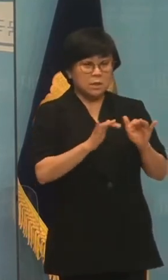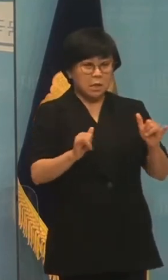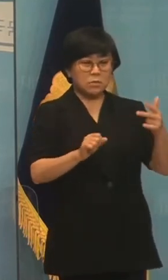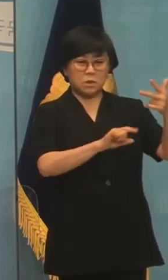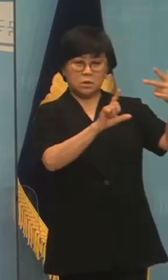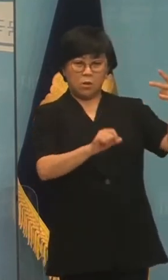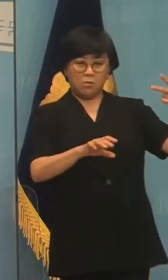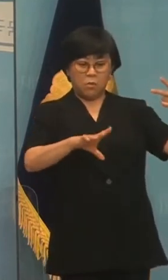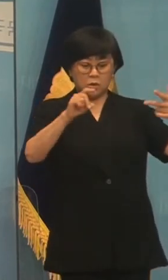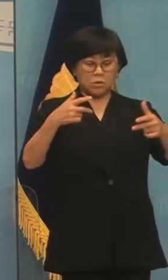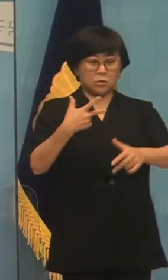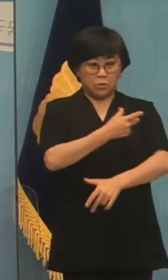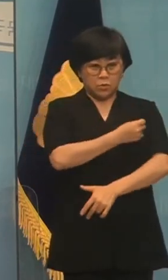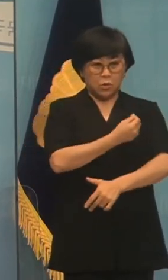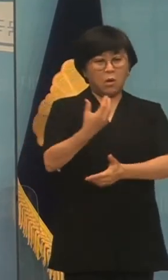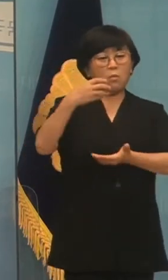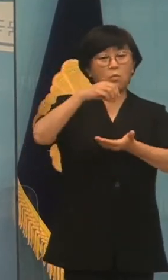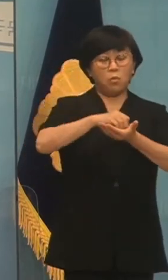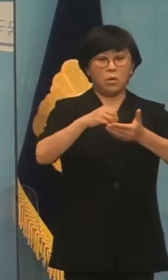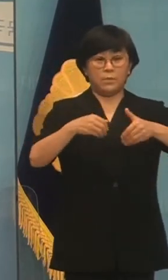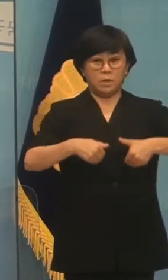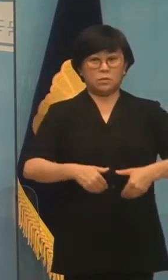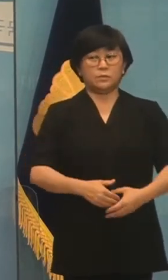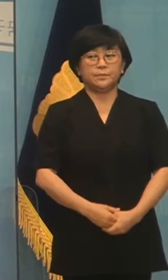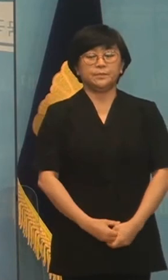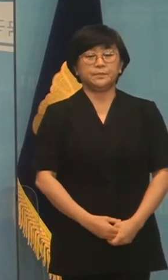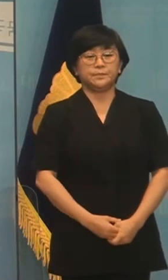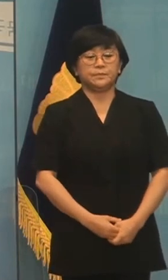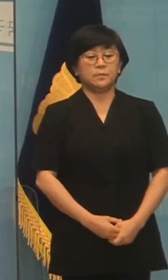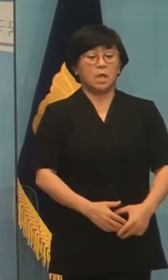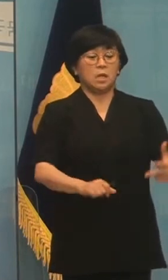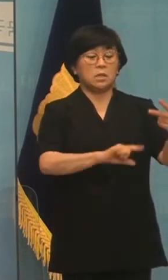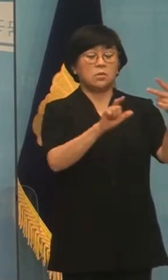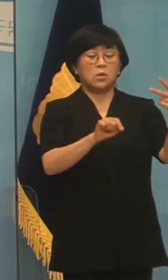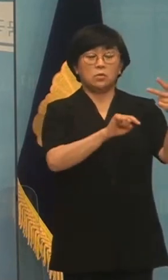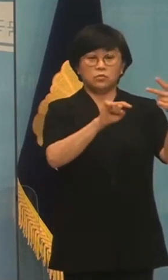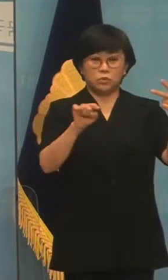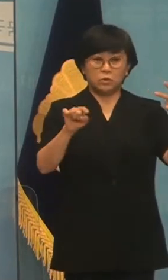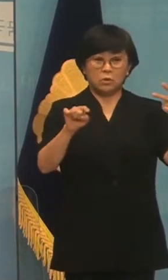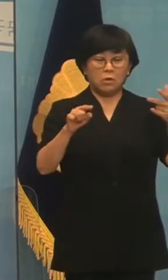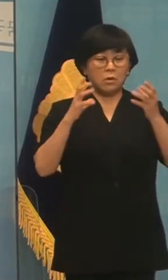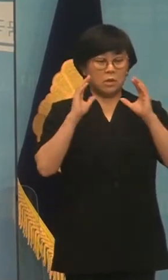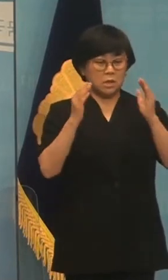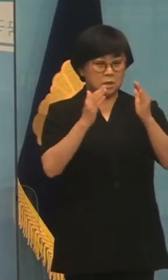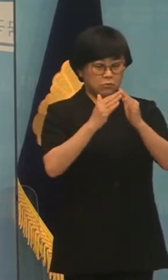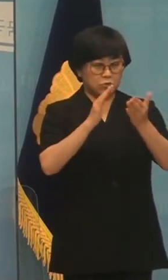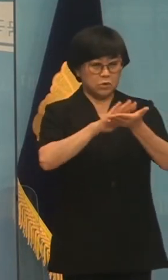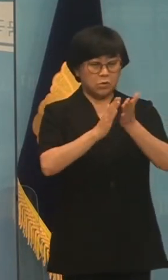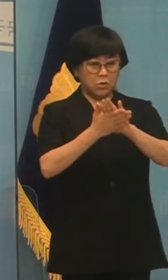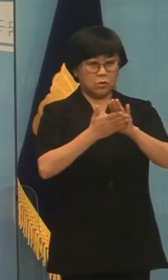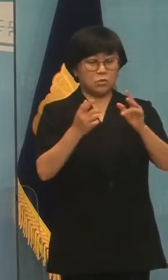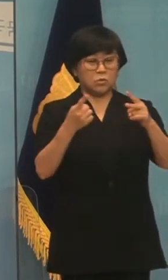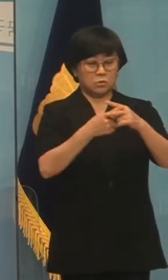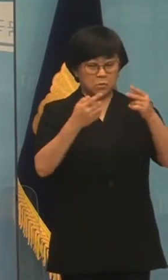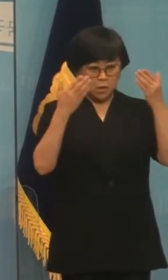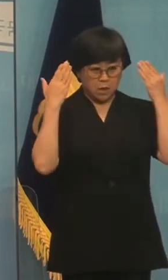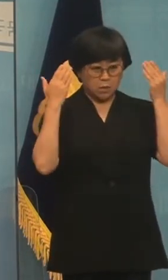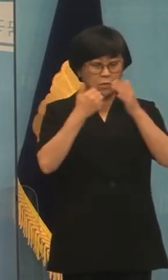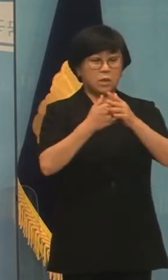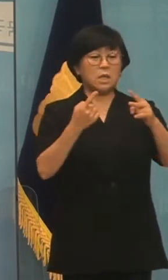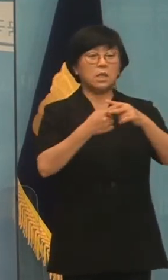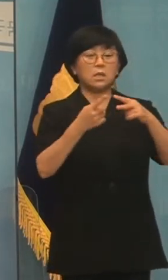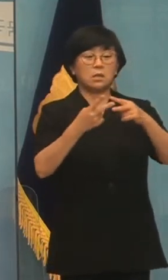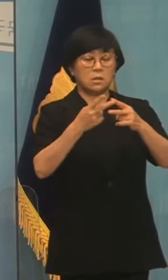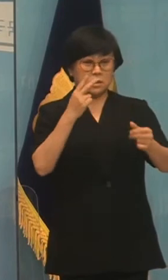7월 우선접종 대상에 포함시켜야 합니다. 7월부터 어린이집, 유치원, 초등학교 1,